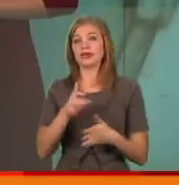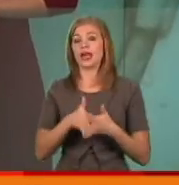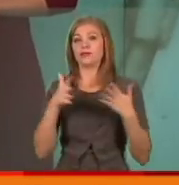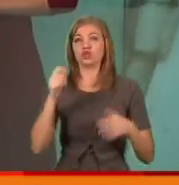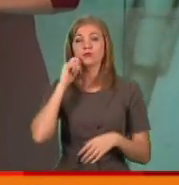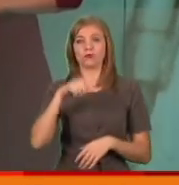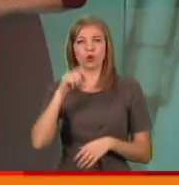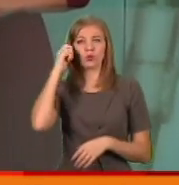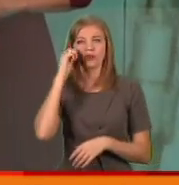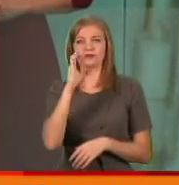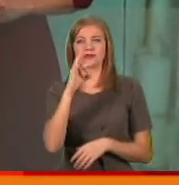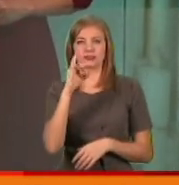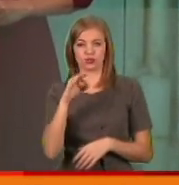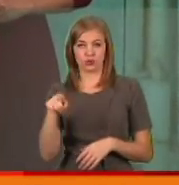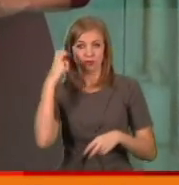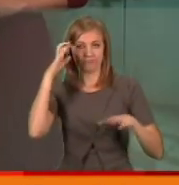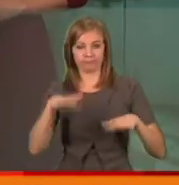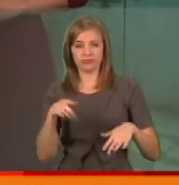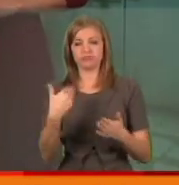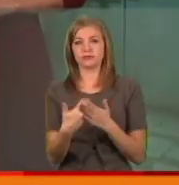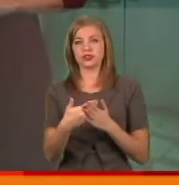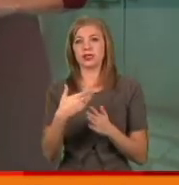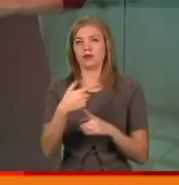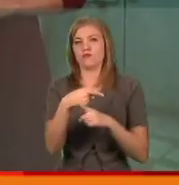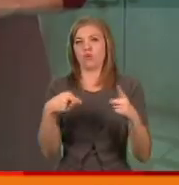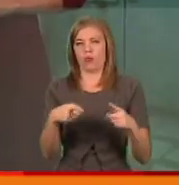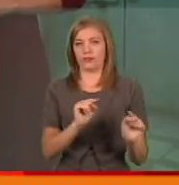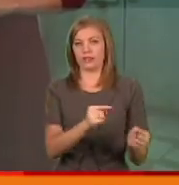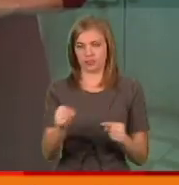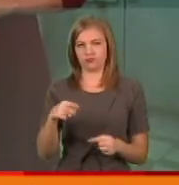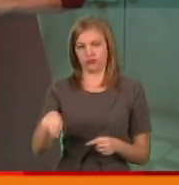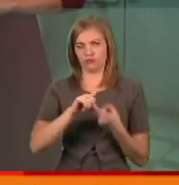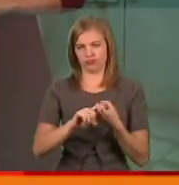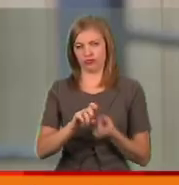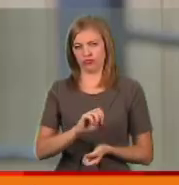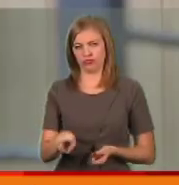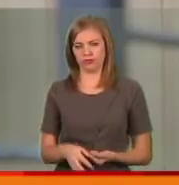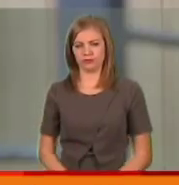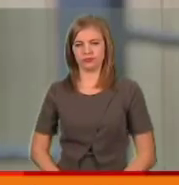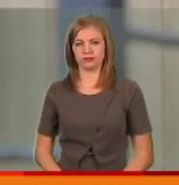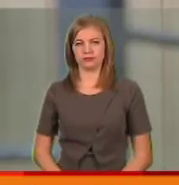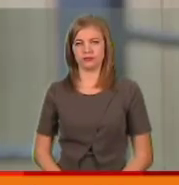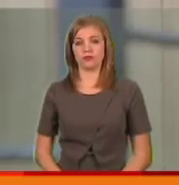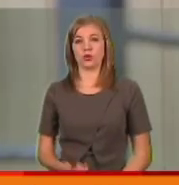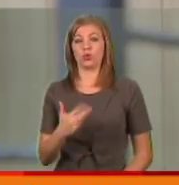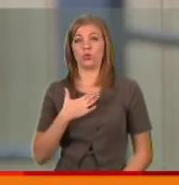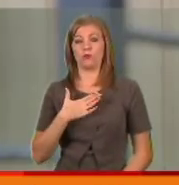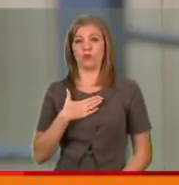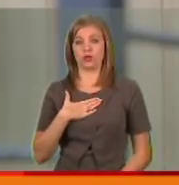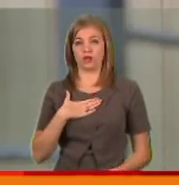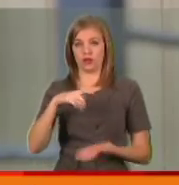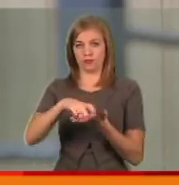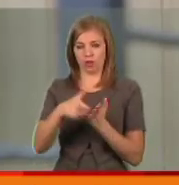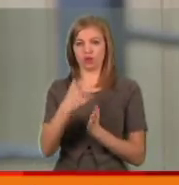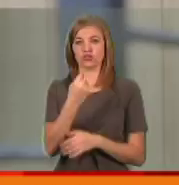в Україні Лук'янівському СІЗО припускають, половина із затриманих інфіковані. У моїй палаті